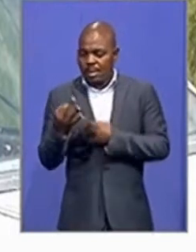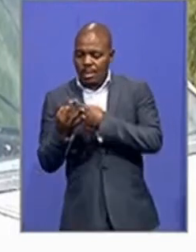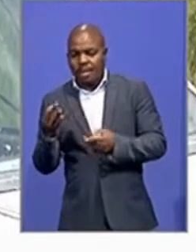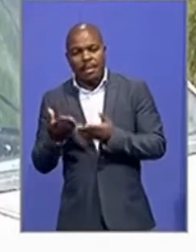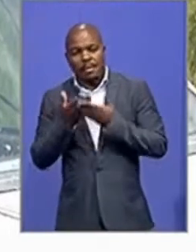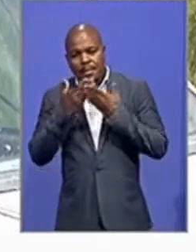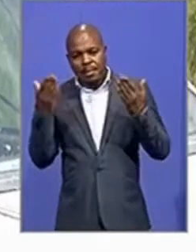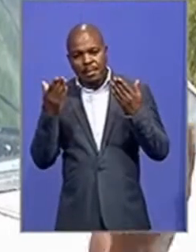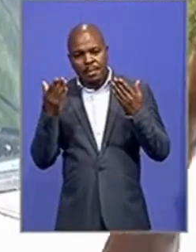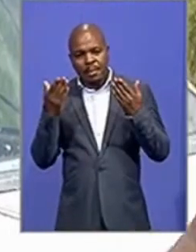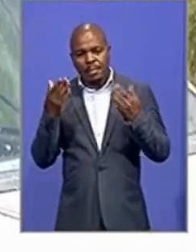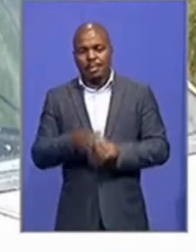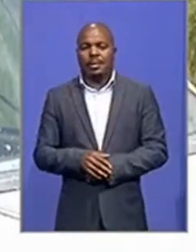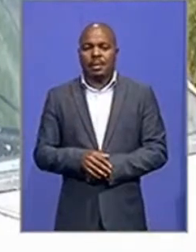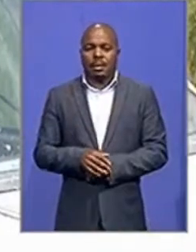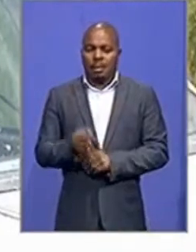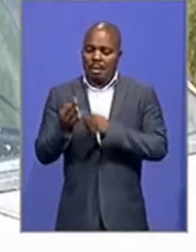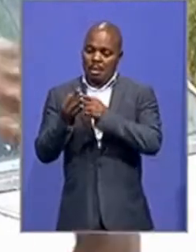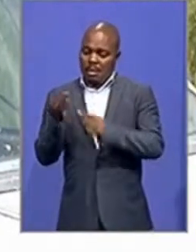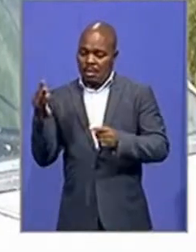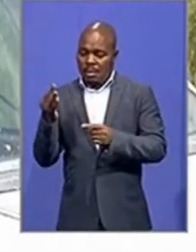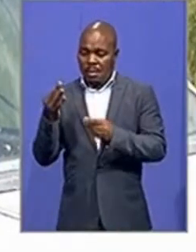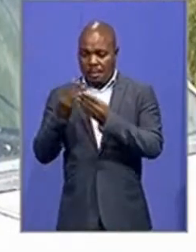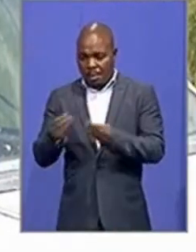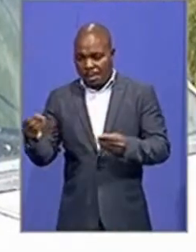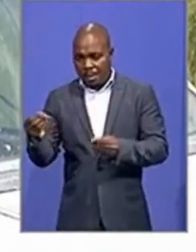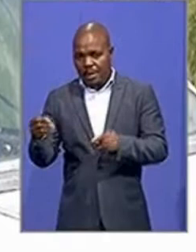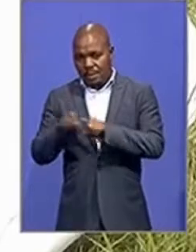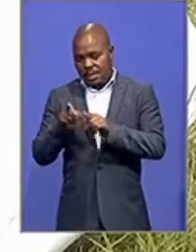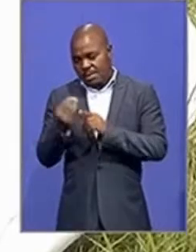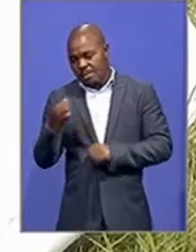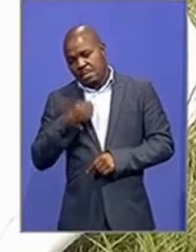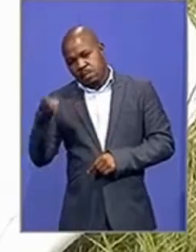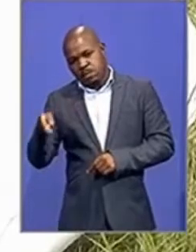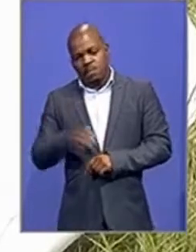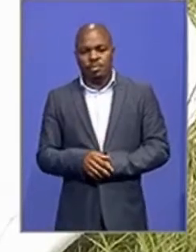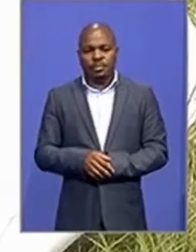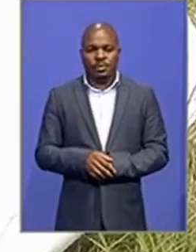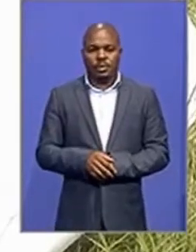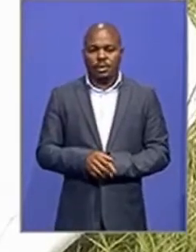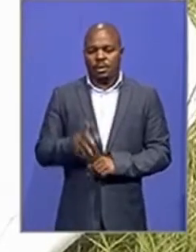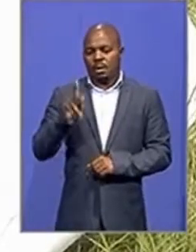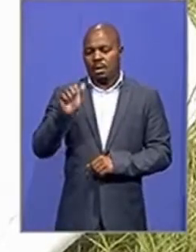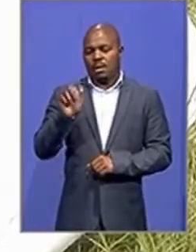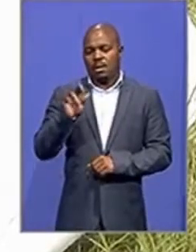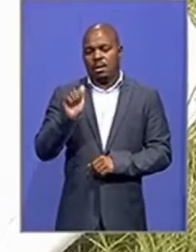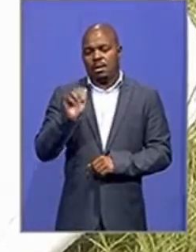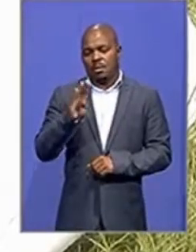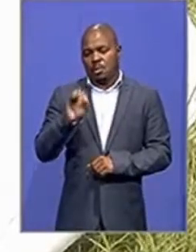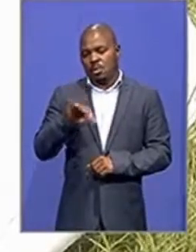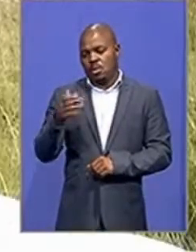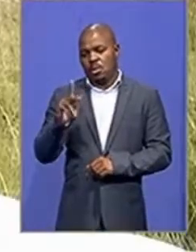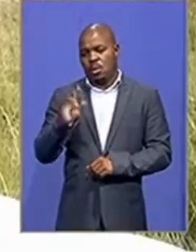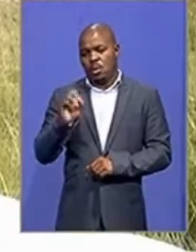ba bararo baneng ba ntse ba le ka letamo wa ka ona le teng ka mo. Setopo sa Gakarabo Koko wa dingwaga di le